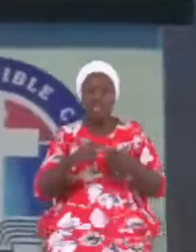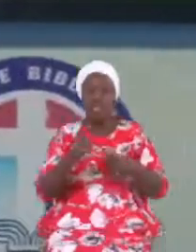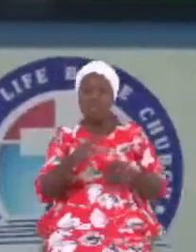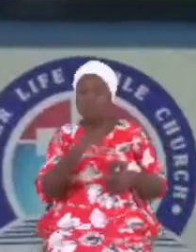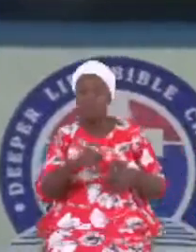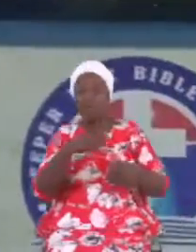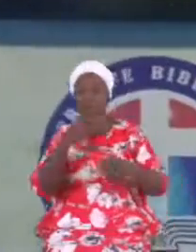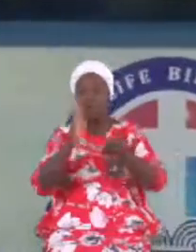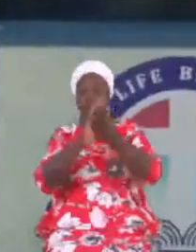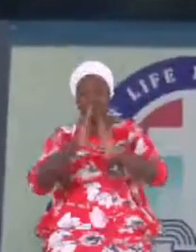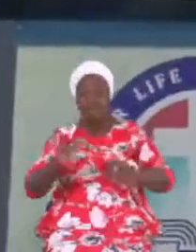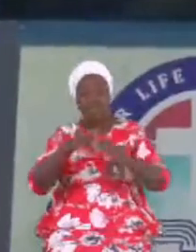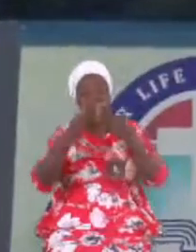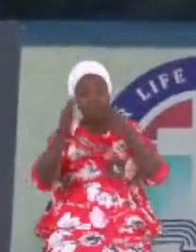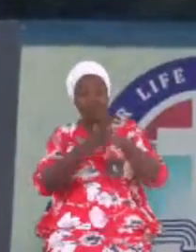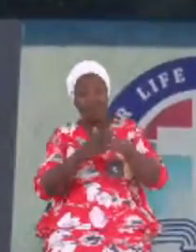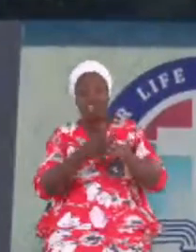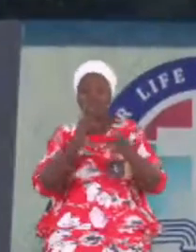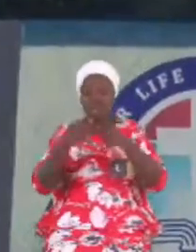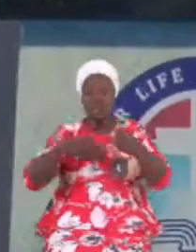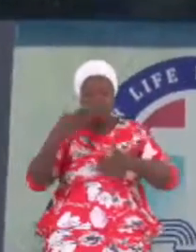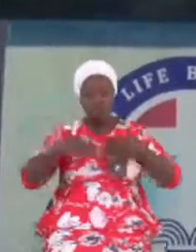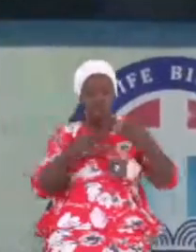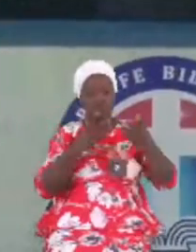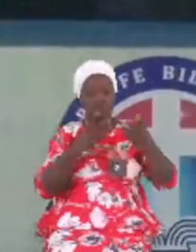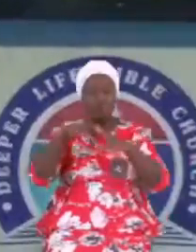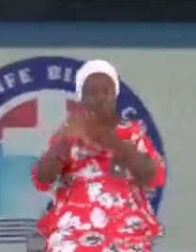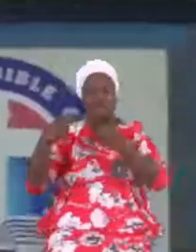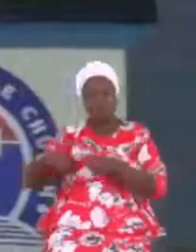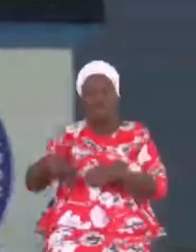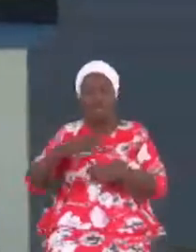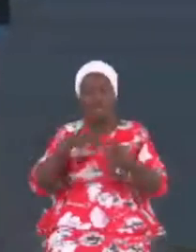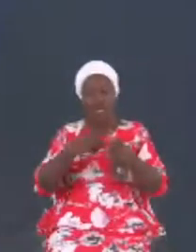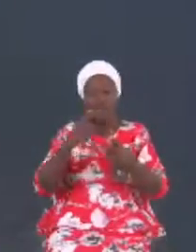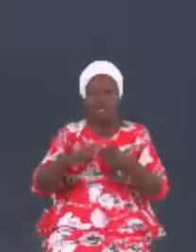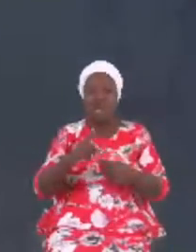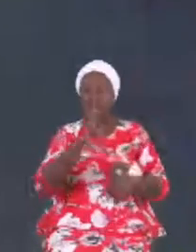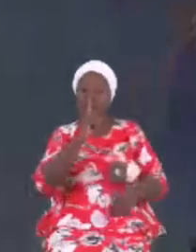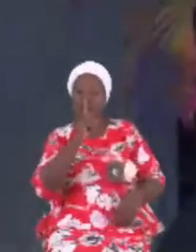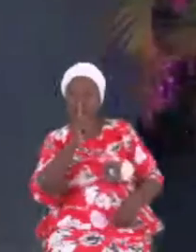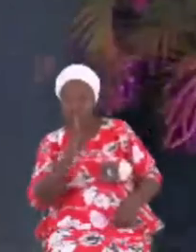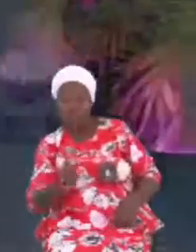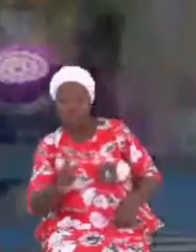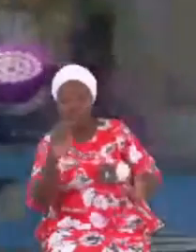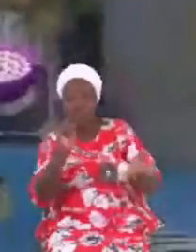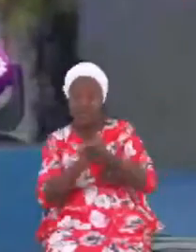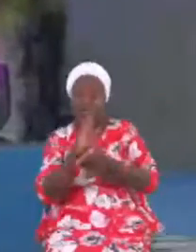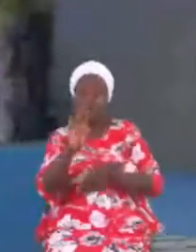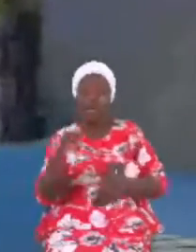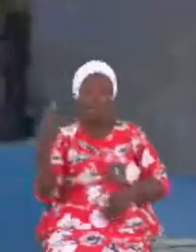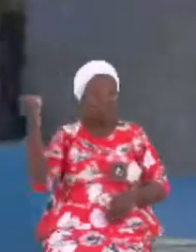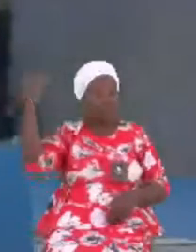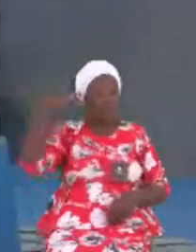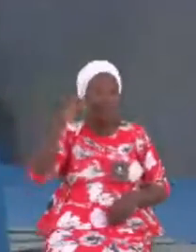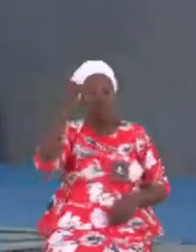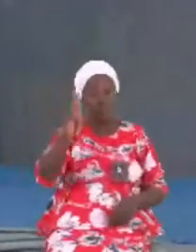ce ciel. La joie viendra dans ton cœur. Alors, l'assurance que par la grâce de Dieu,